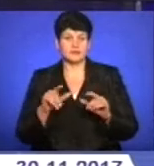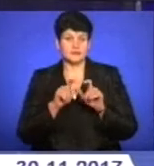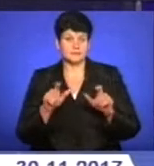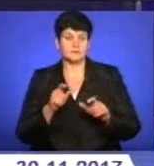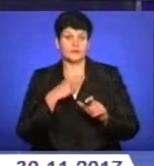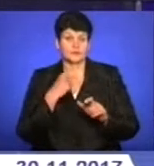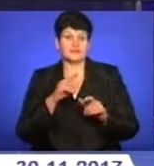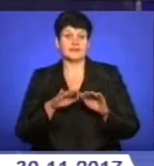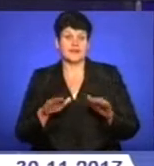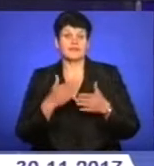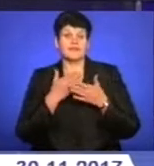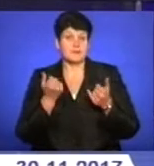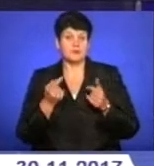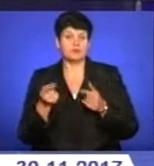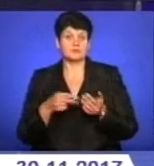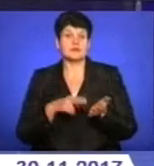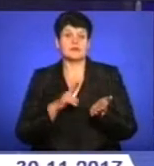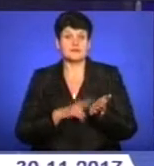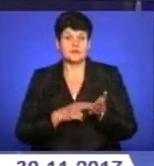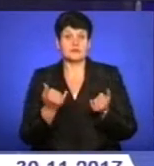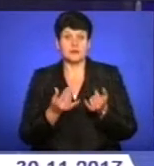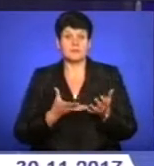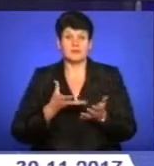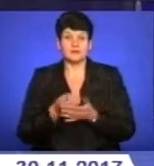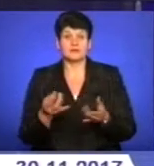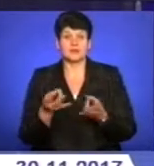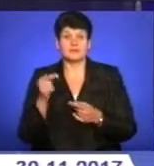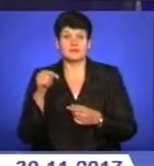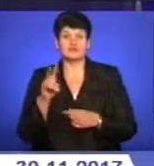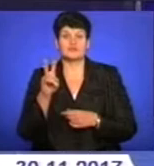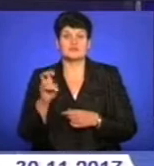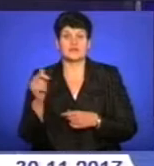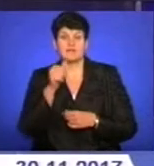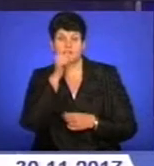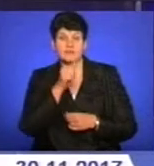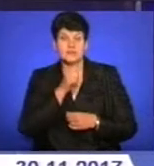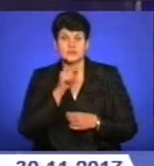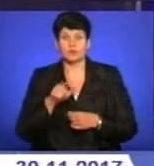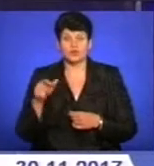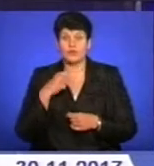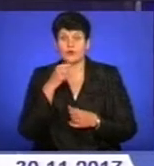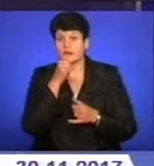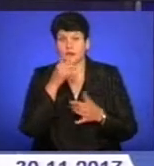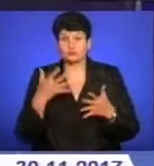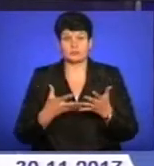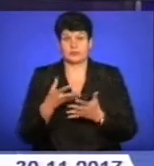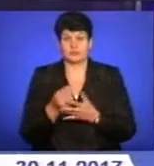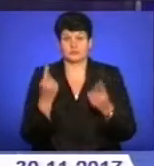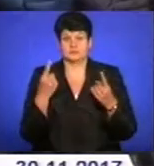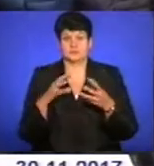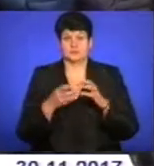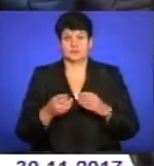дітей, які не мають тернопільської реєстрації, тепер треба буде платити 1200 гривень за місяць. Люди кажуть, не в змозі платити таку суму.